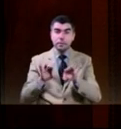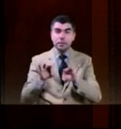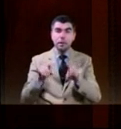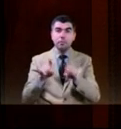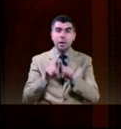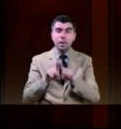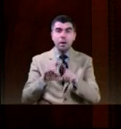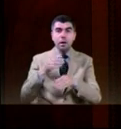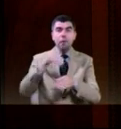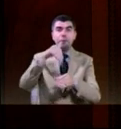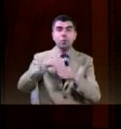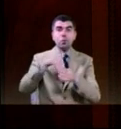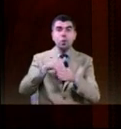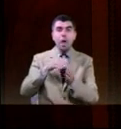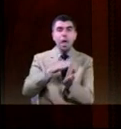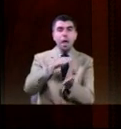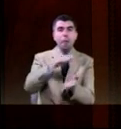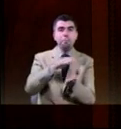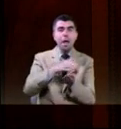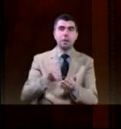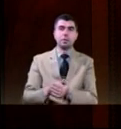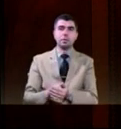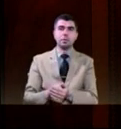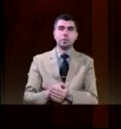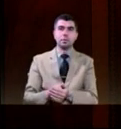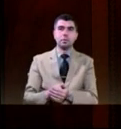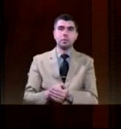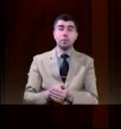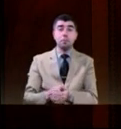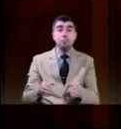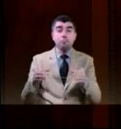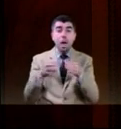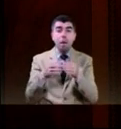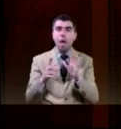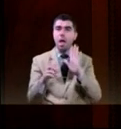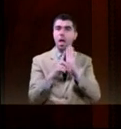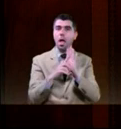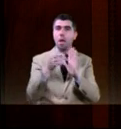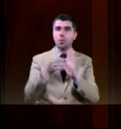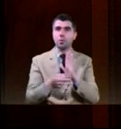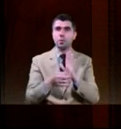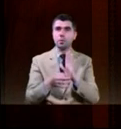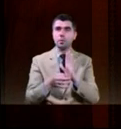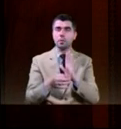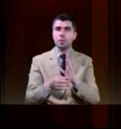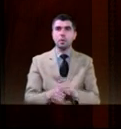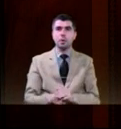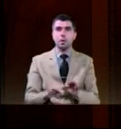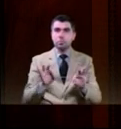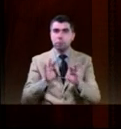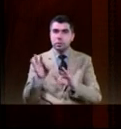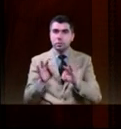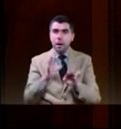التدبير ديال الاحتياطيات ديال صندوق التقاعد. يتم في إطار ضوابط قانونية، كاينش القضية ديال سوء